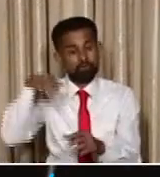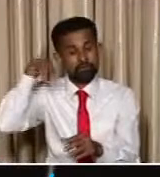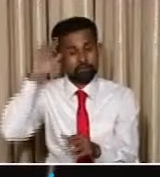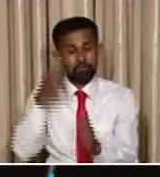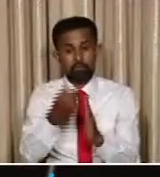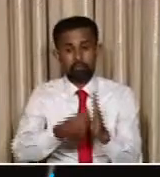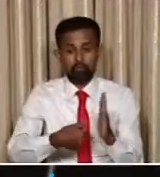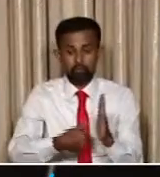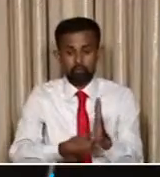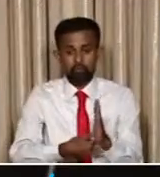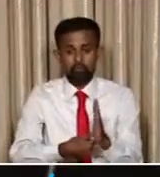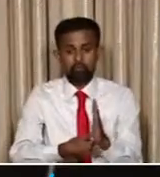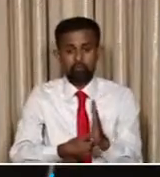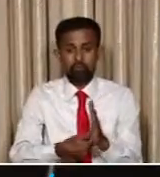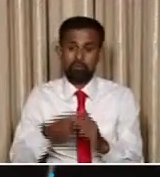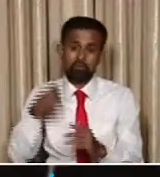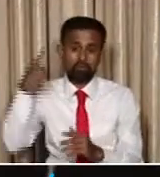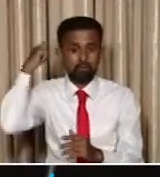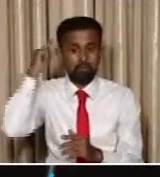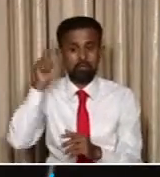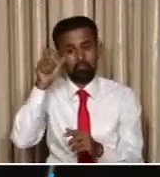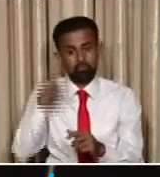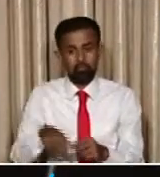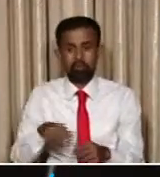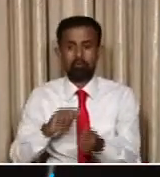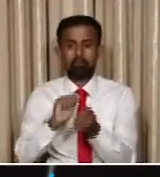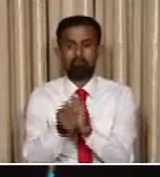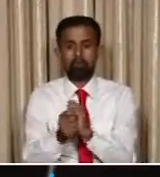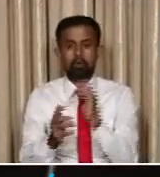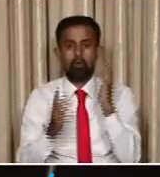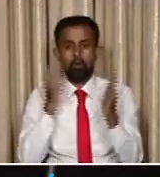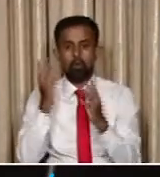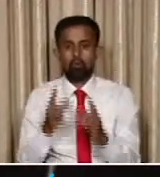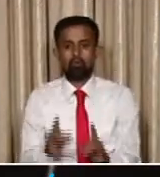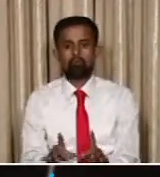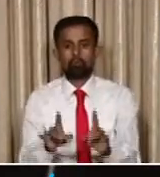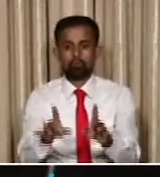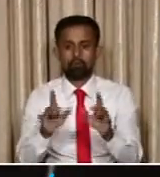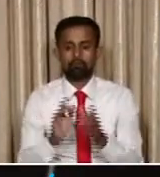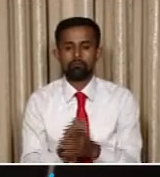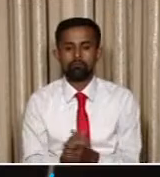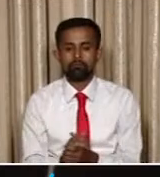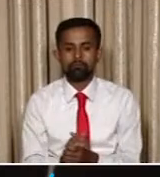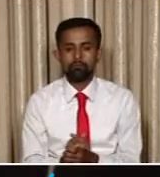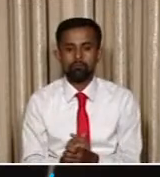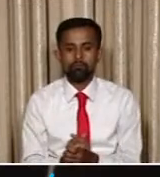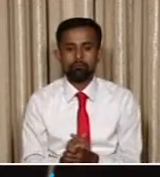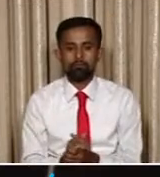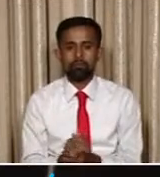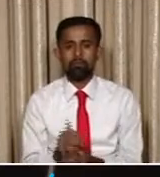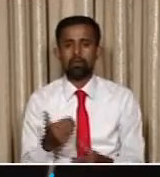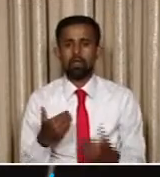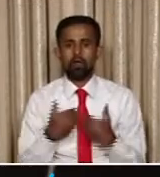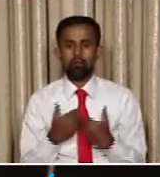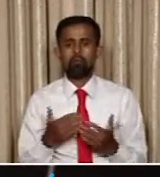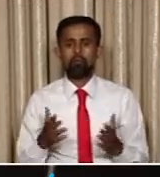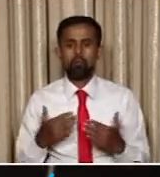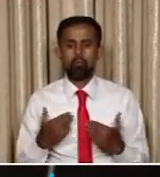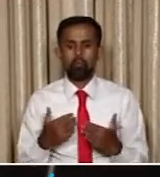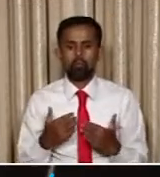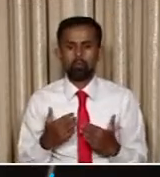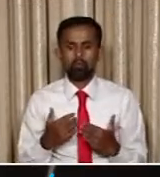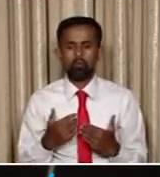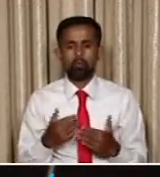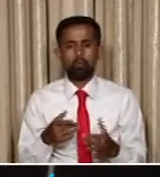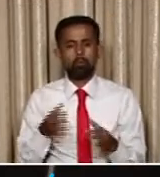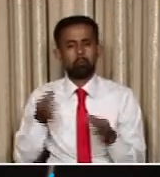अणपण एगोलंग गेनापु मिनिस्सु माद वेनस करला लोके यन विधिहेट एहेमनं ऐ अपि तवमत् ए कोलोनियल